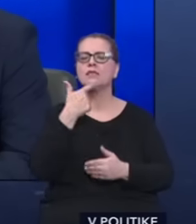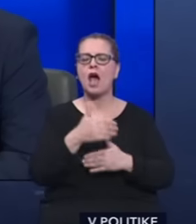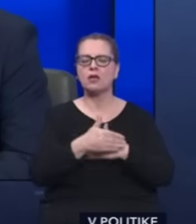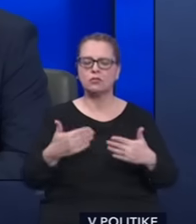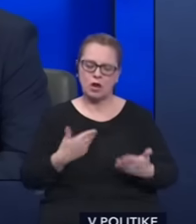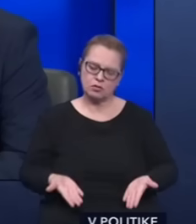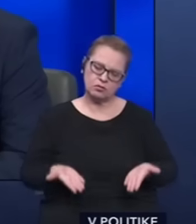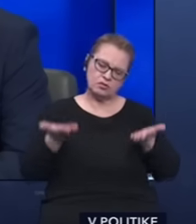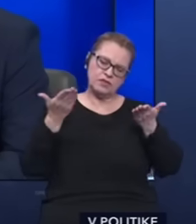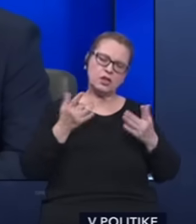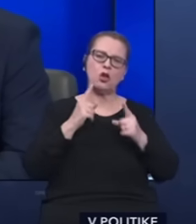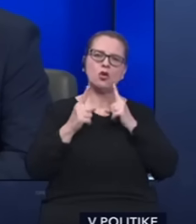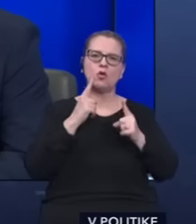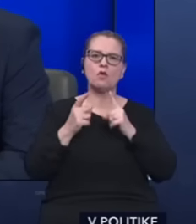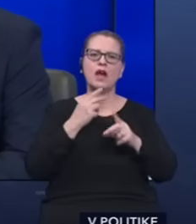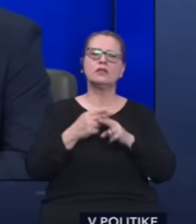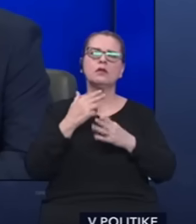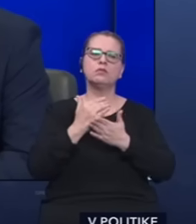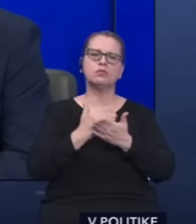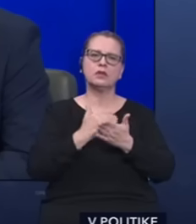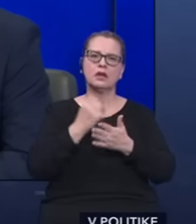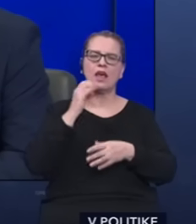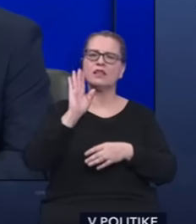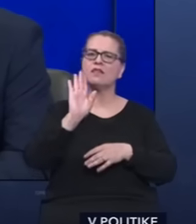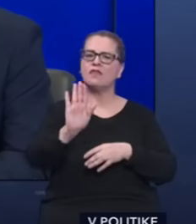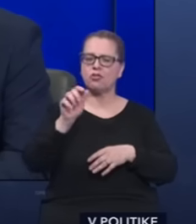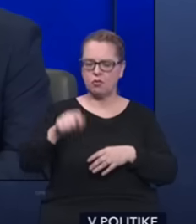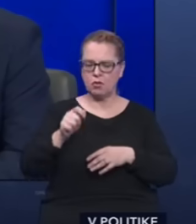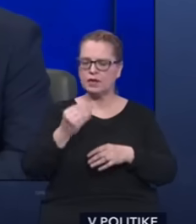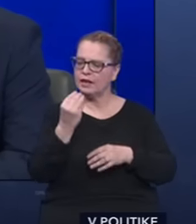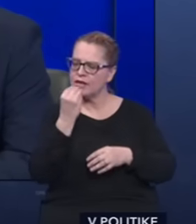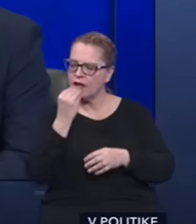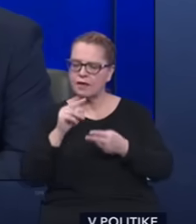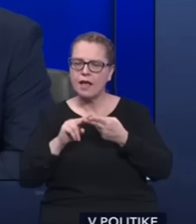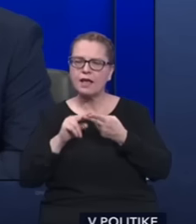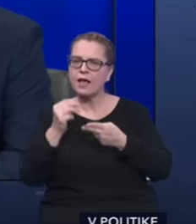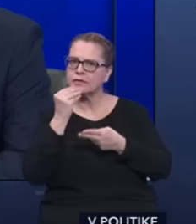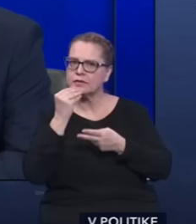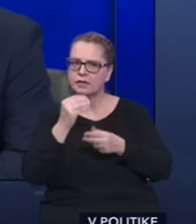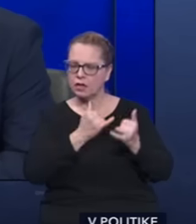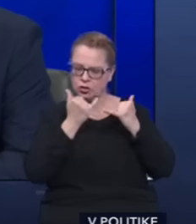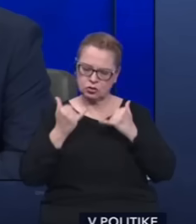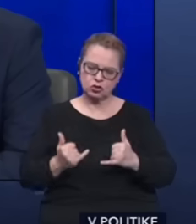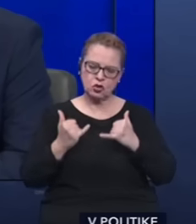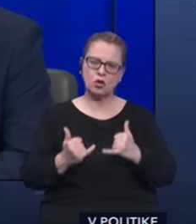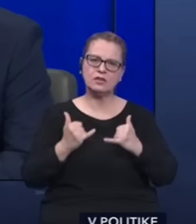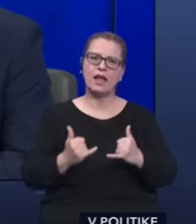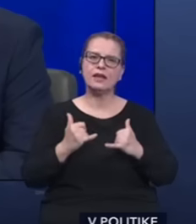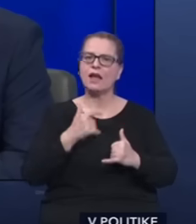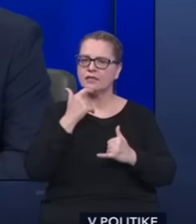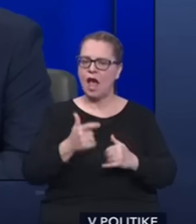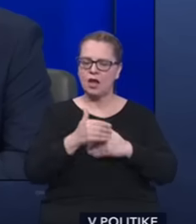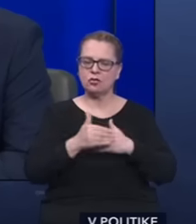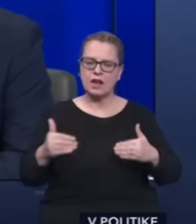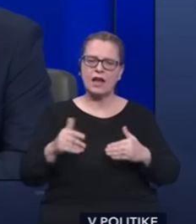s rokovacím poriadkom, kedy vaša poslankyňa tam jedla keksiky a zmenil som rokovací poriadok. Dodnes Národná rada žije z reformy toho, čo